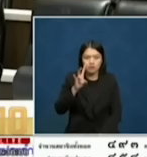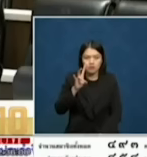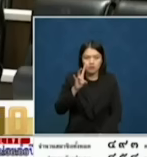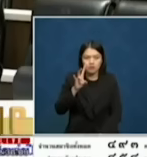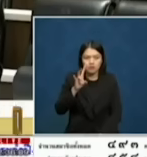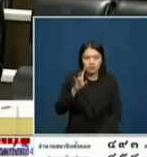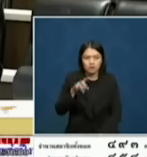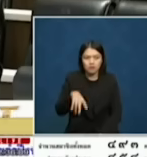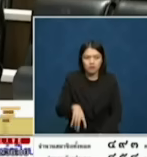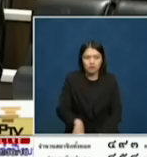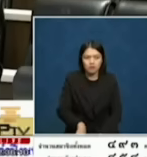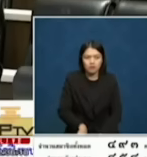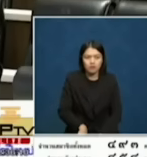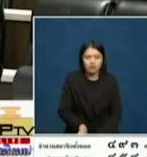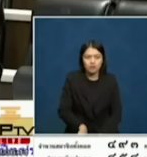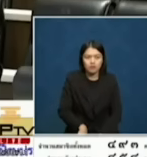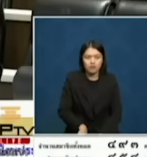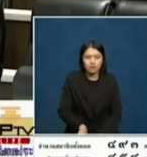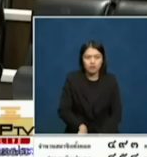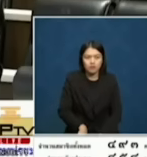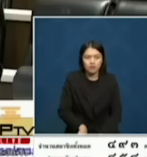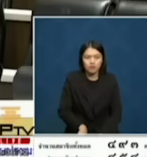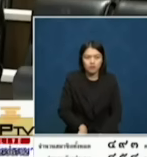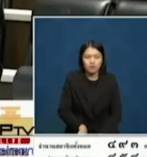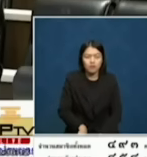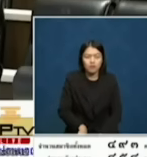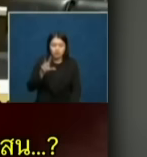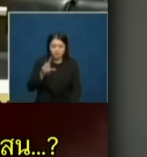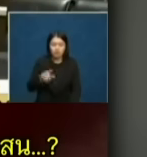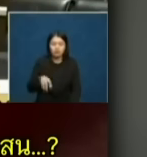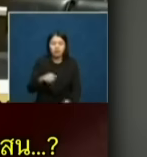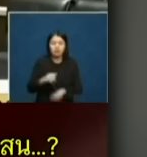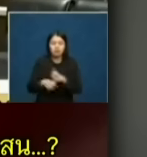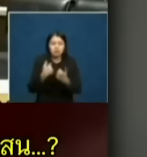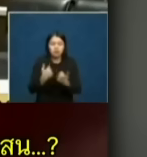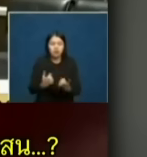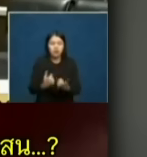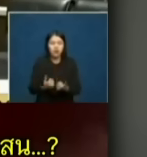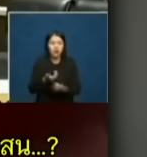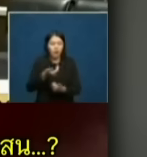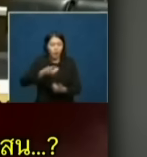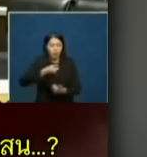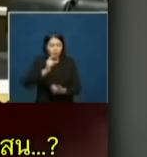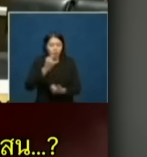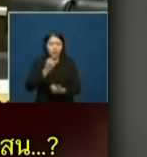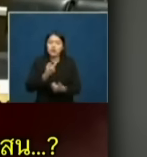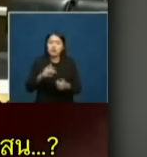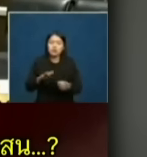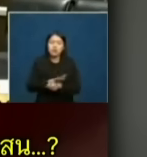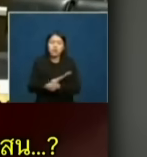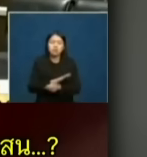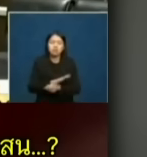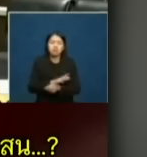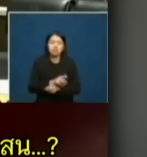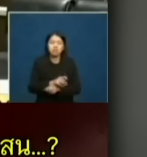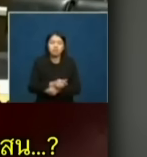เดี๋ยวนะขออนุญาตครับขอโทษนะครับกว่า 10,000 กว่าล้านบาททั้งปีนี้ท่านตั้งขอมาเต็มวงเงินเล